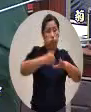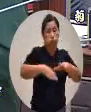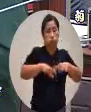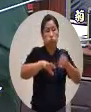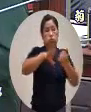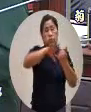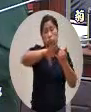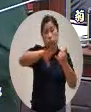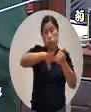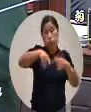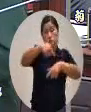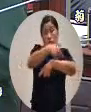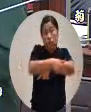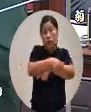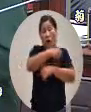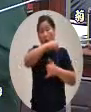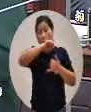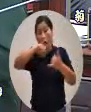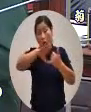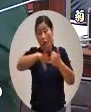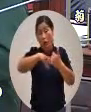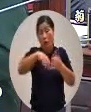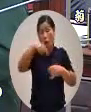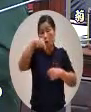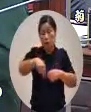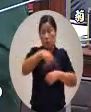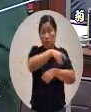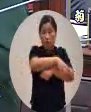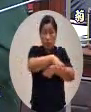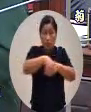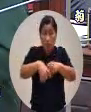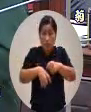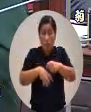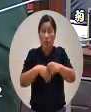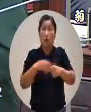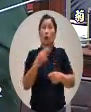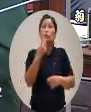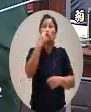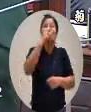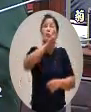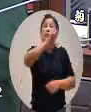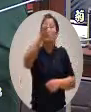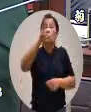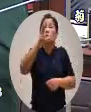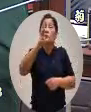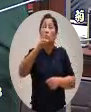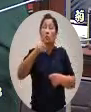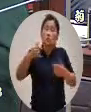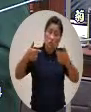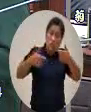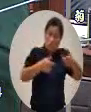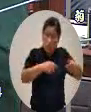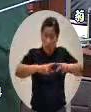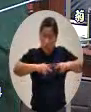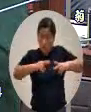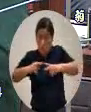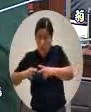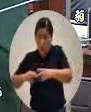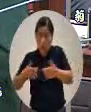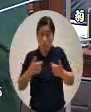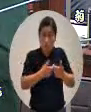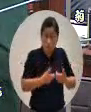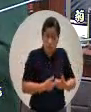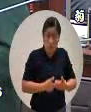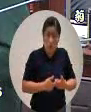這個環境保護氣候調試的相關的